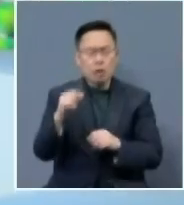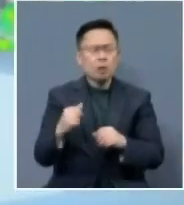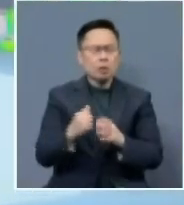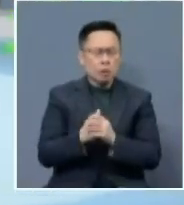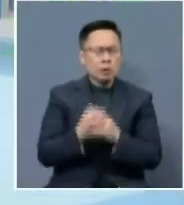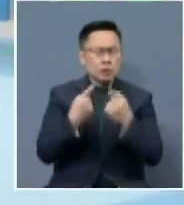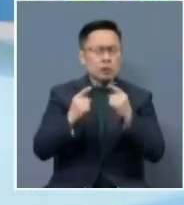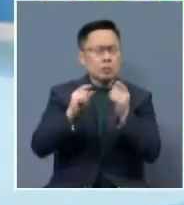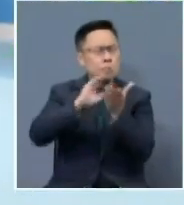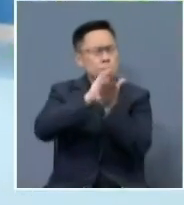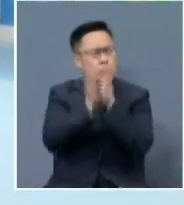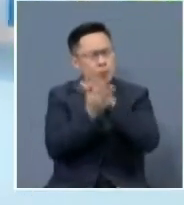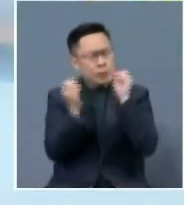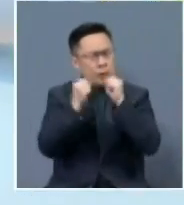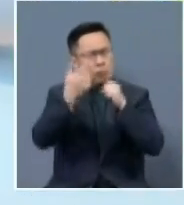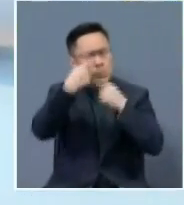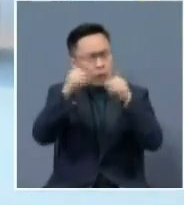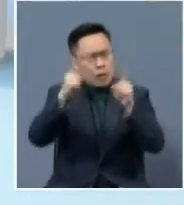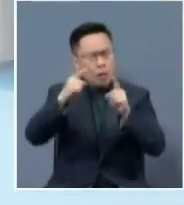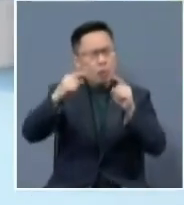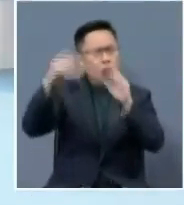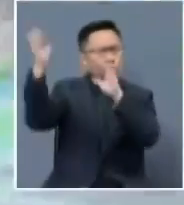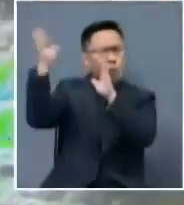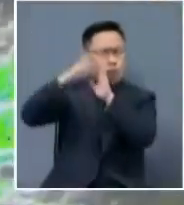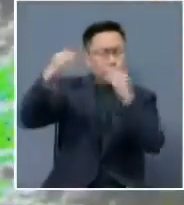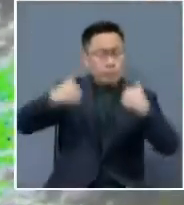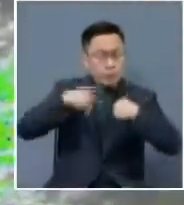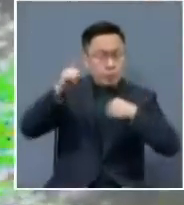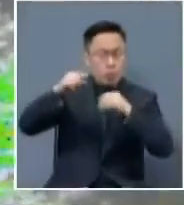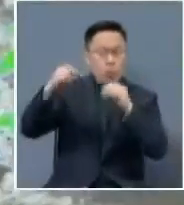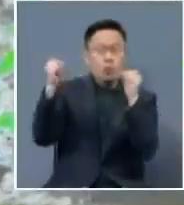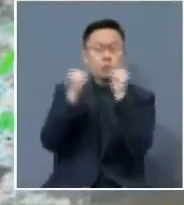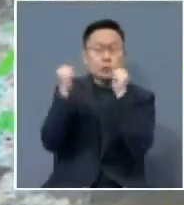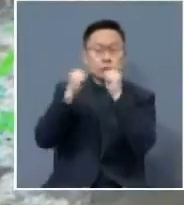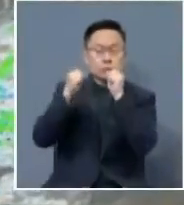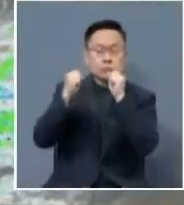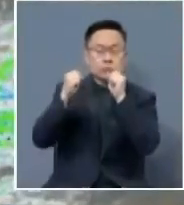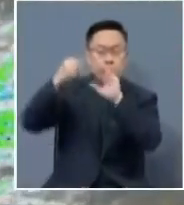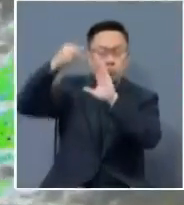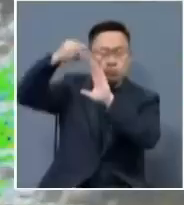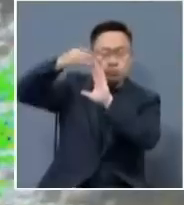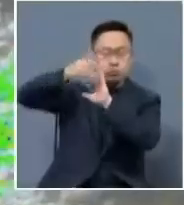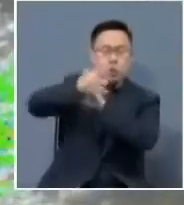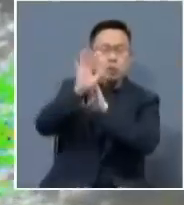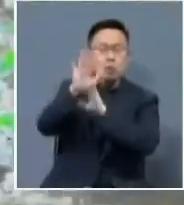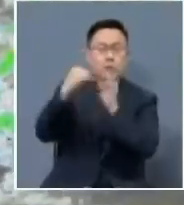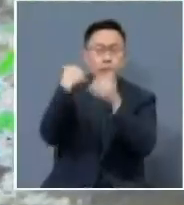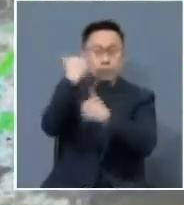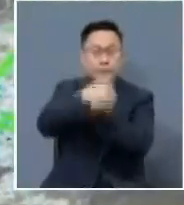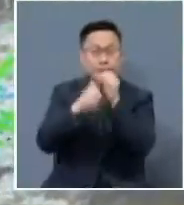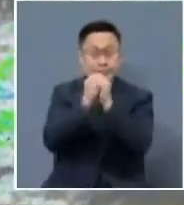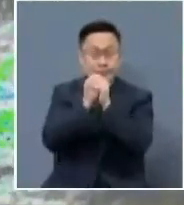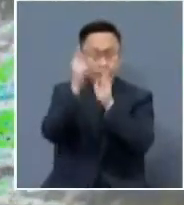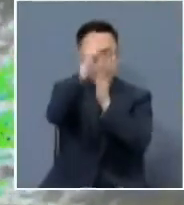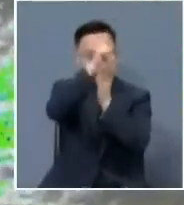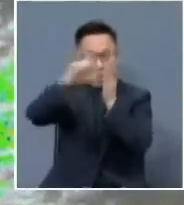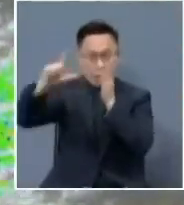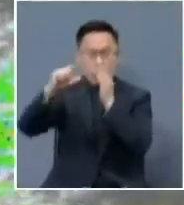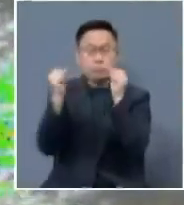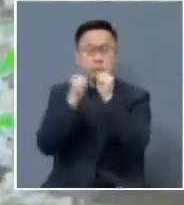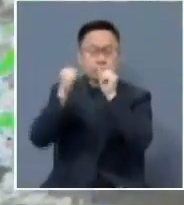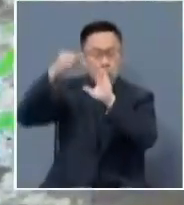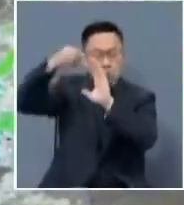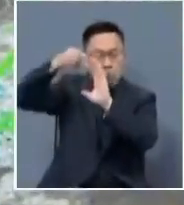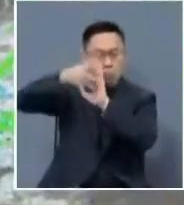ปานกลางจากประเทศจีนได้แผ่เข้ามาปกคลุมที่ภาคเหนือตอนบนแล้วก็ภาคอีสานตอนบนค่ะจึงทำให้พื้นที่ตั้งแต่ภาค